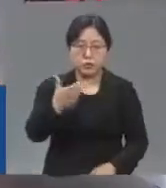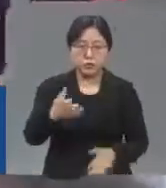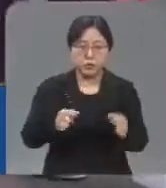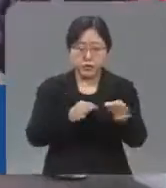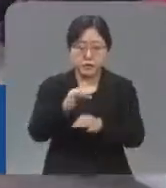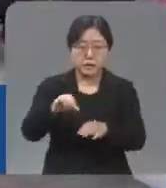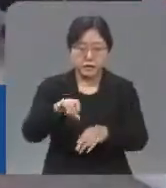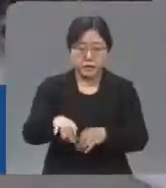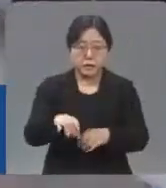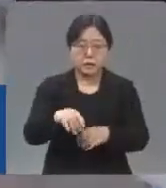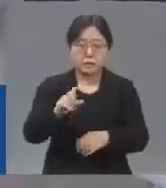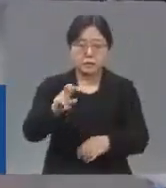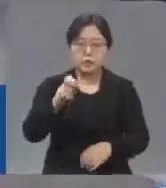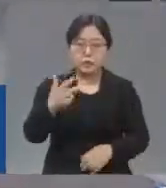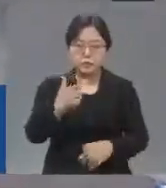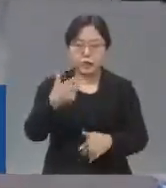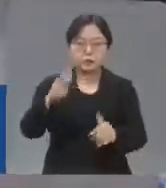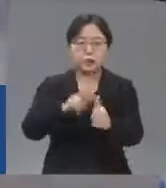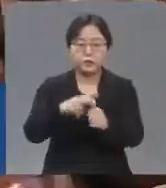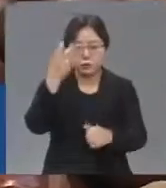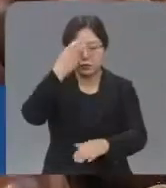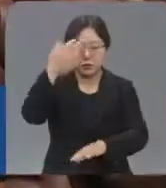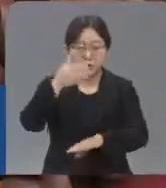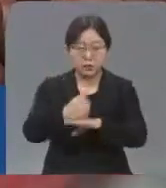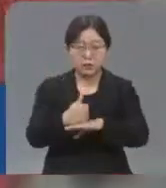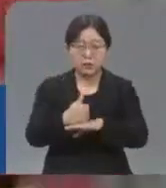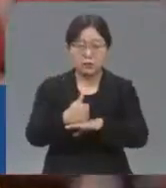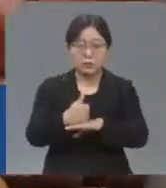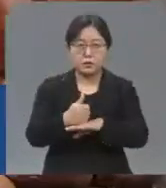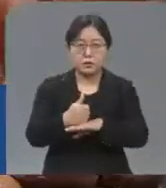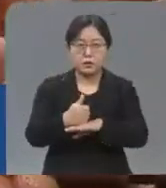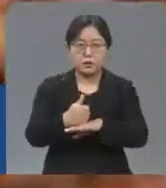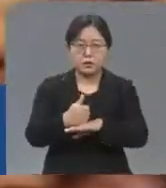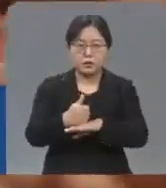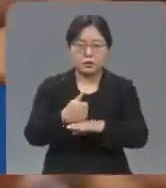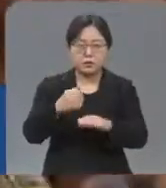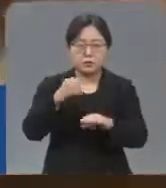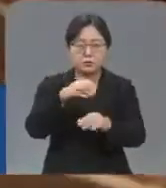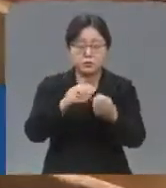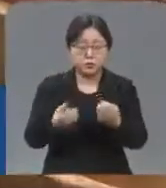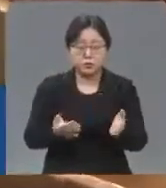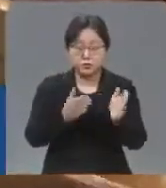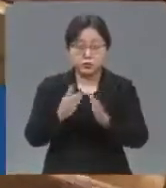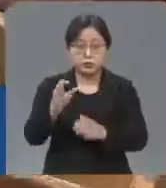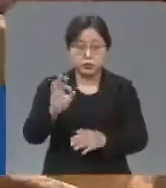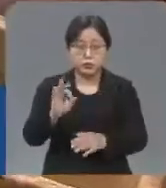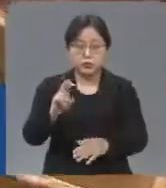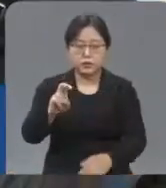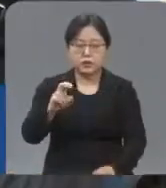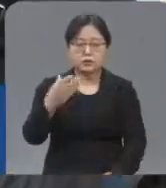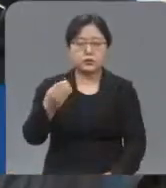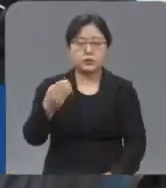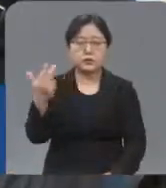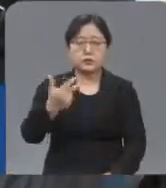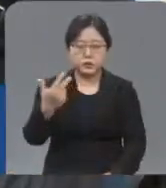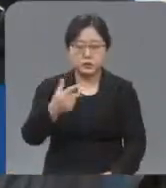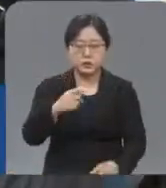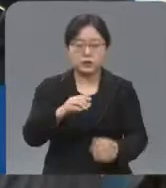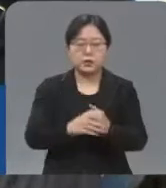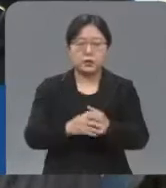전통시장과 27개 대형 유통업체를 조사한 결과 추석 차례상 차림 비용은 평균 약 29만 7천